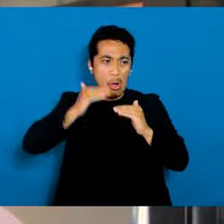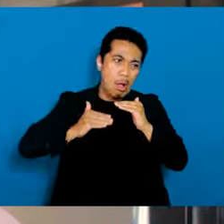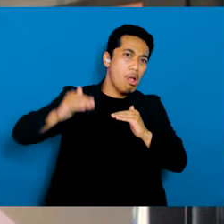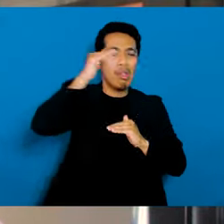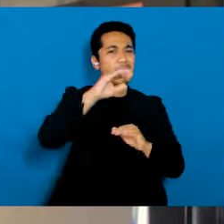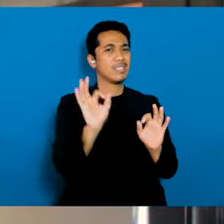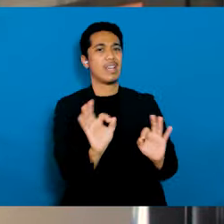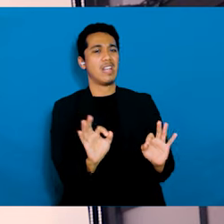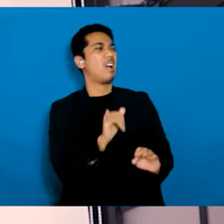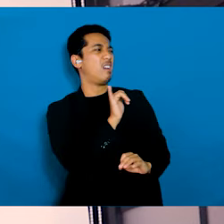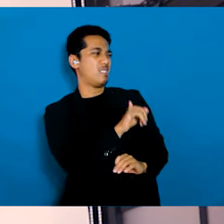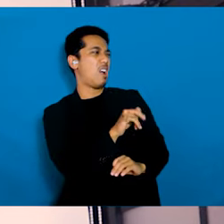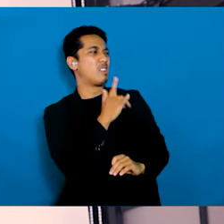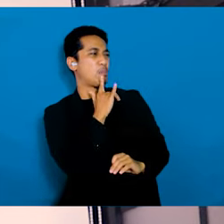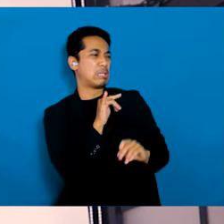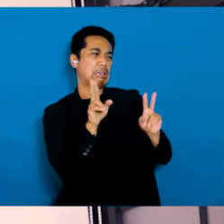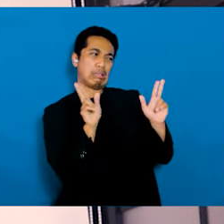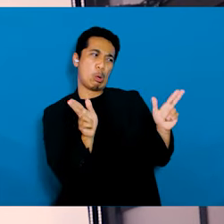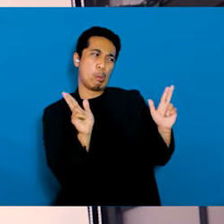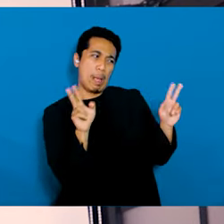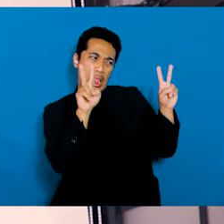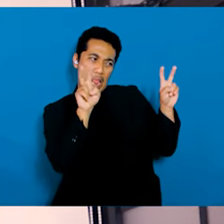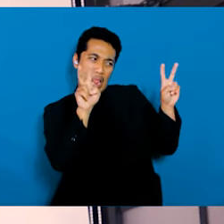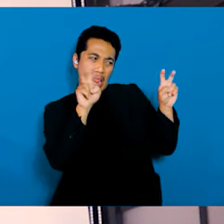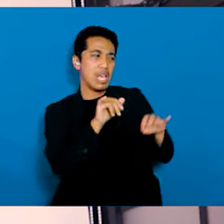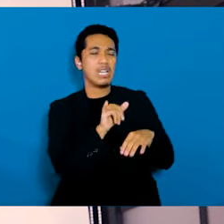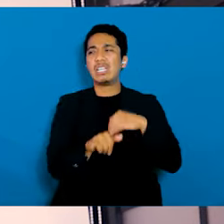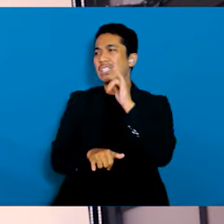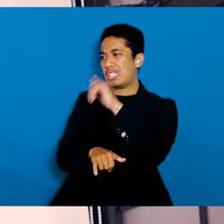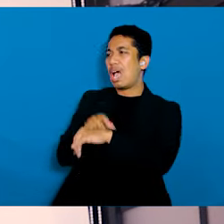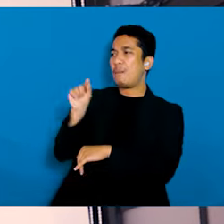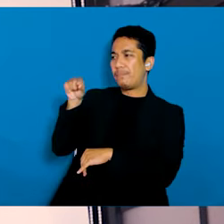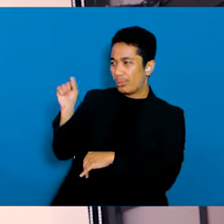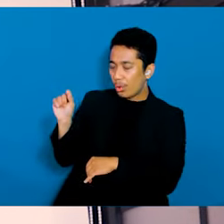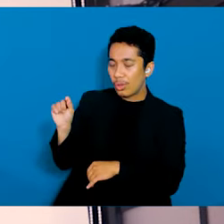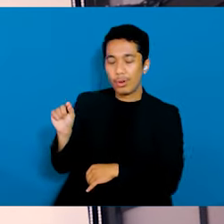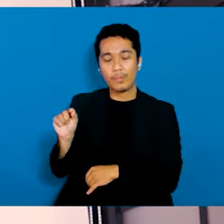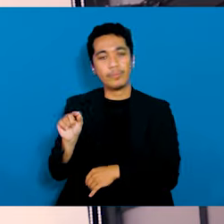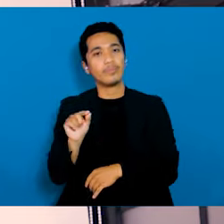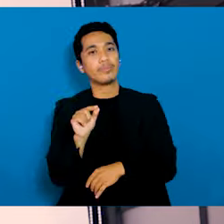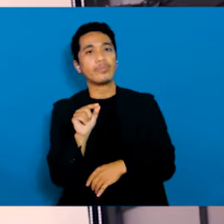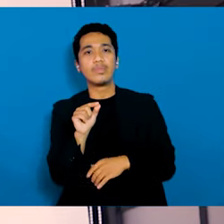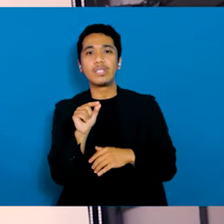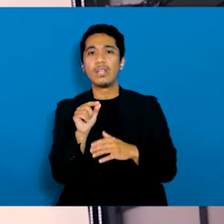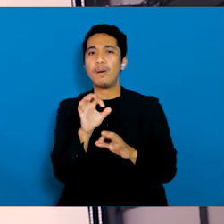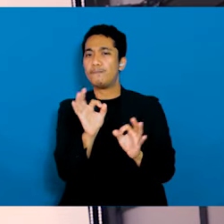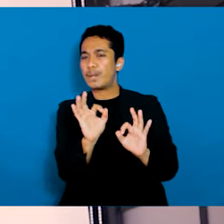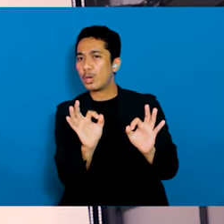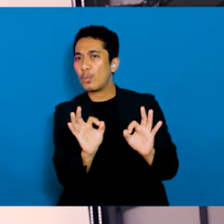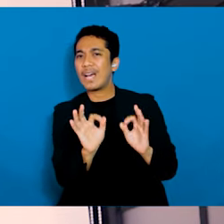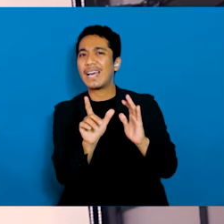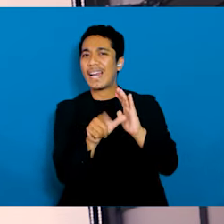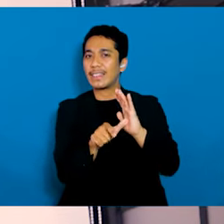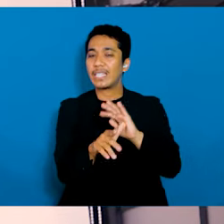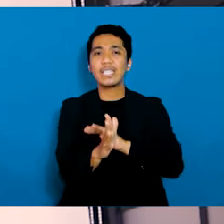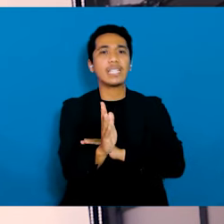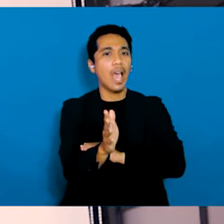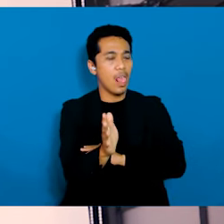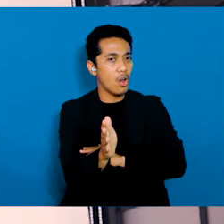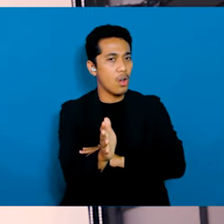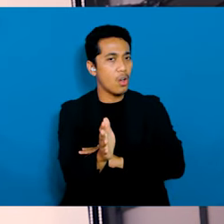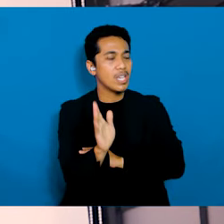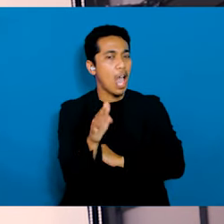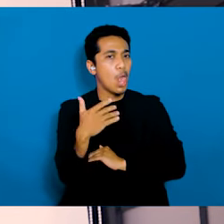budaya patriarki gitu. Dan ya. Dan masih terjebak pada normalisme tadi ya. Betul, betul. Bahwa kita masih kalau begitu. Tidak bisa menggendong, bahkan masih belum.